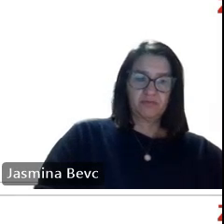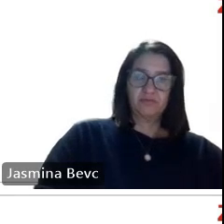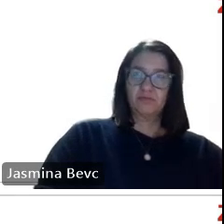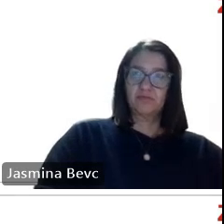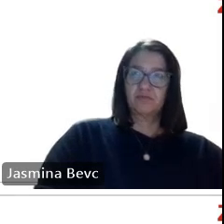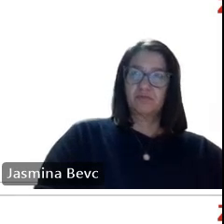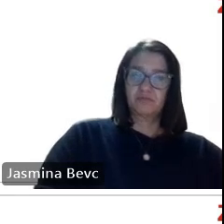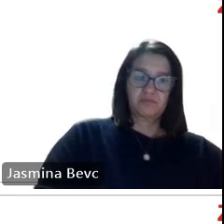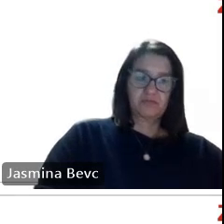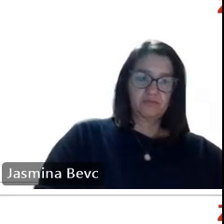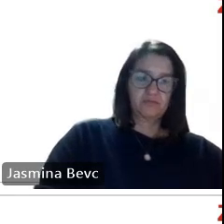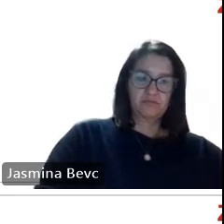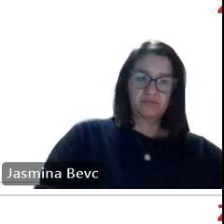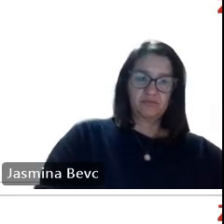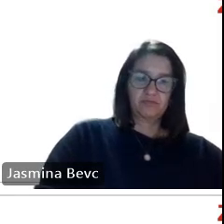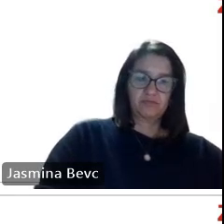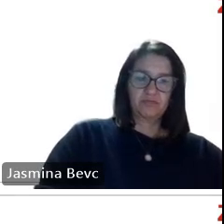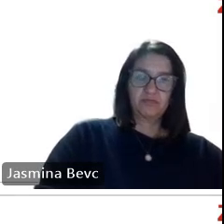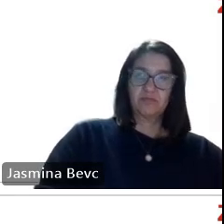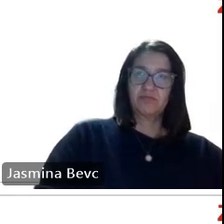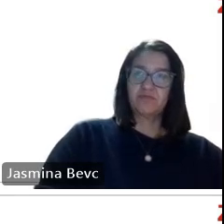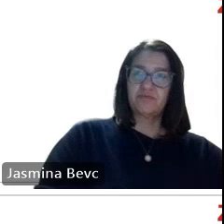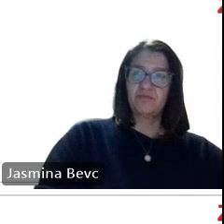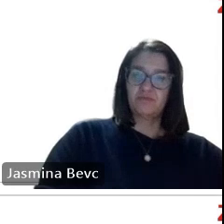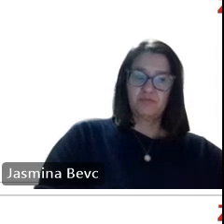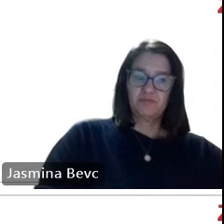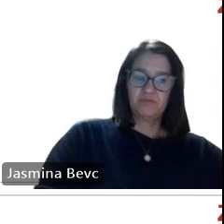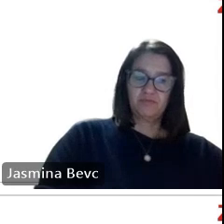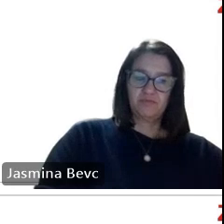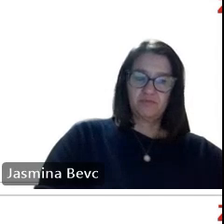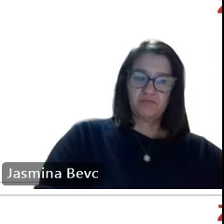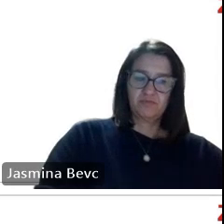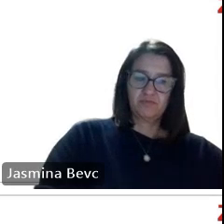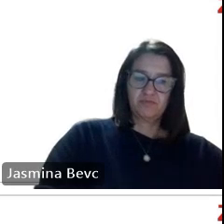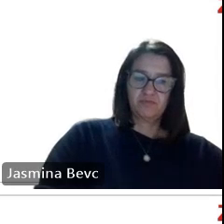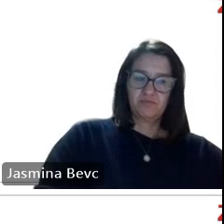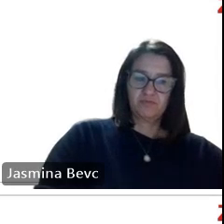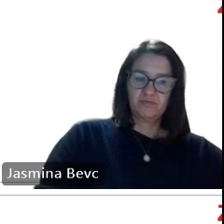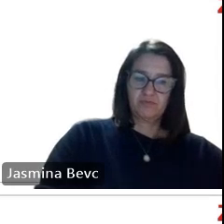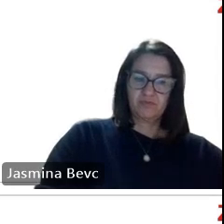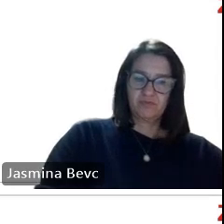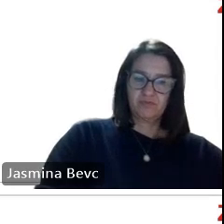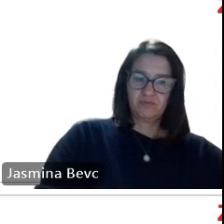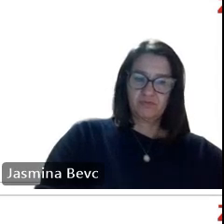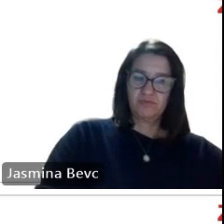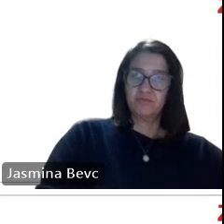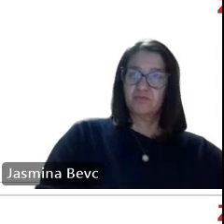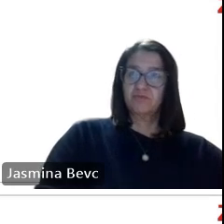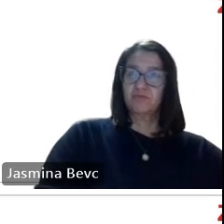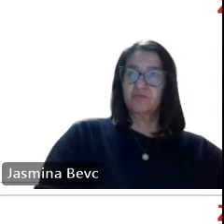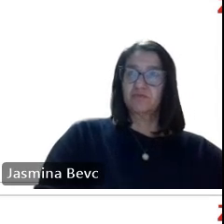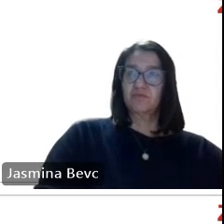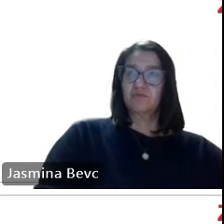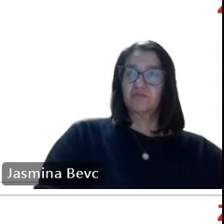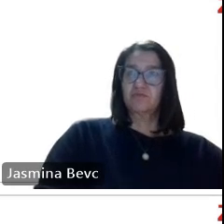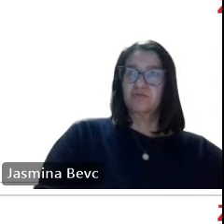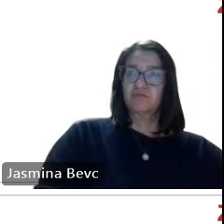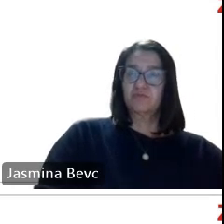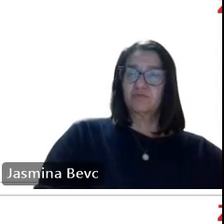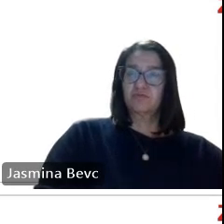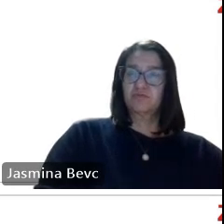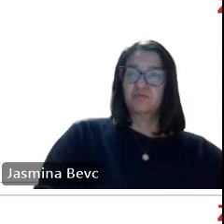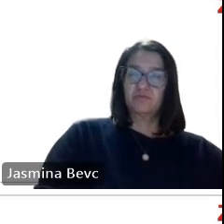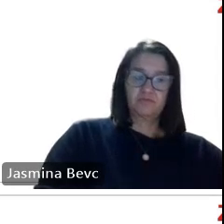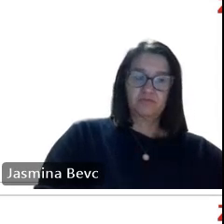razlog. Drug razlog pa je v tem, da se z višanjem temperature dovoda vode v grelna telesa